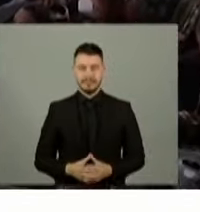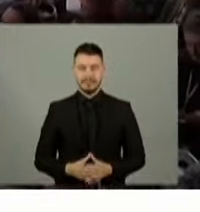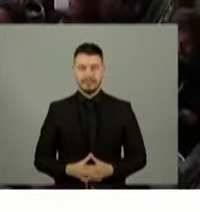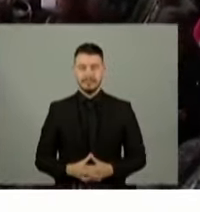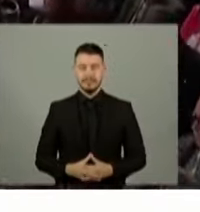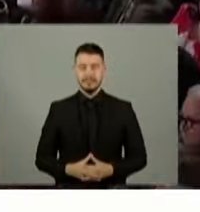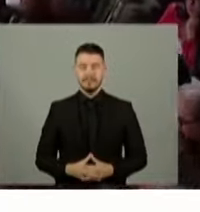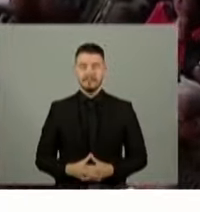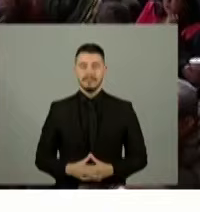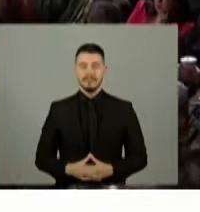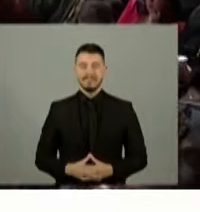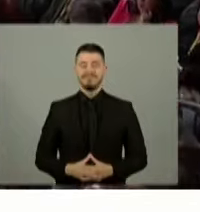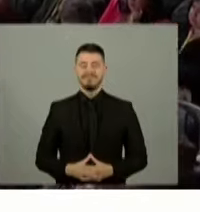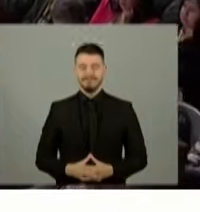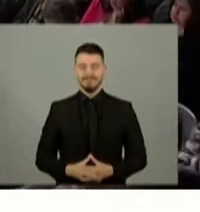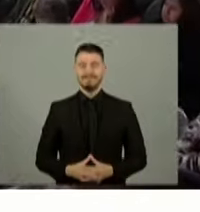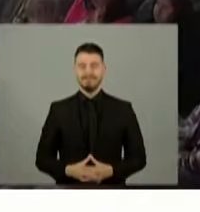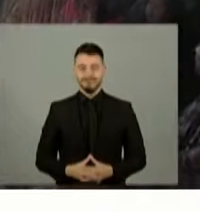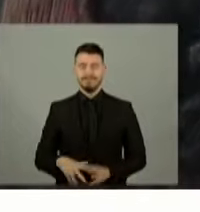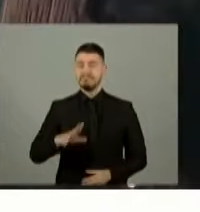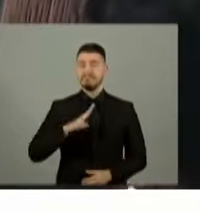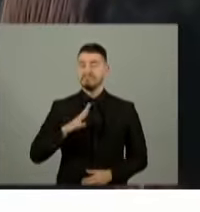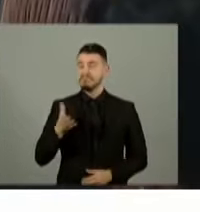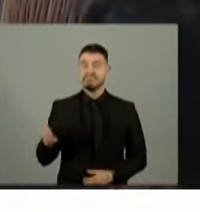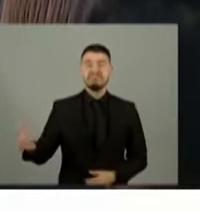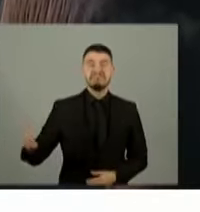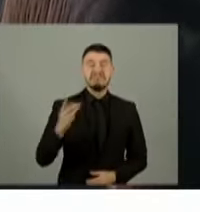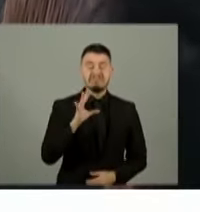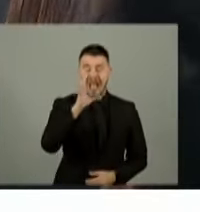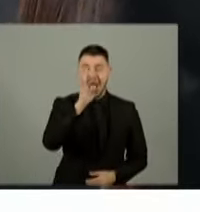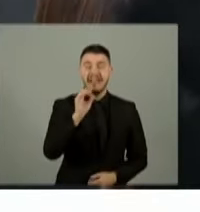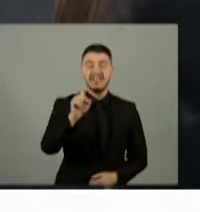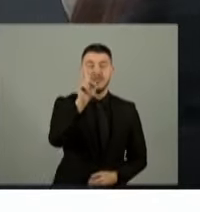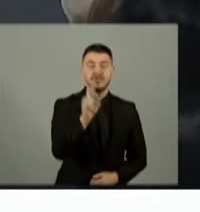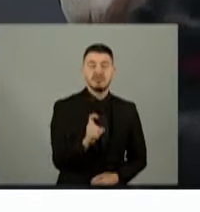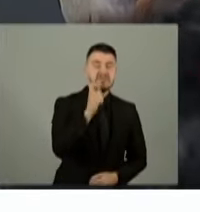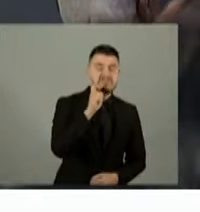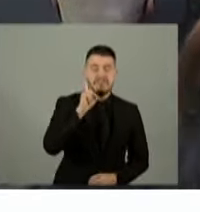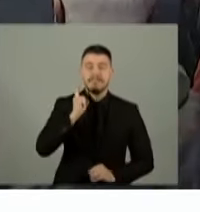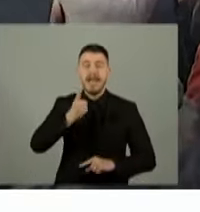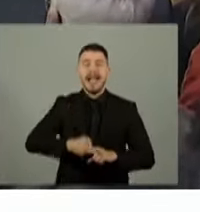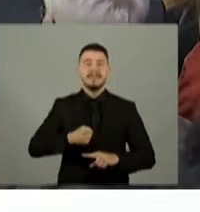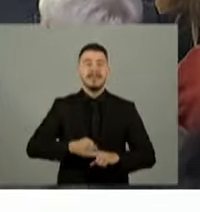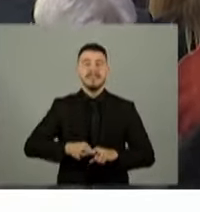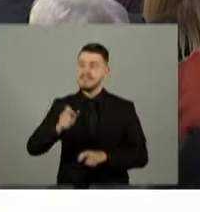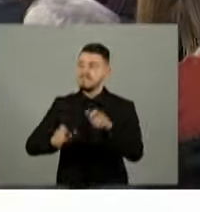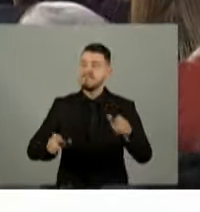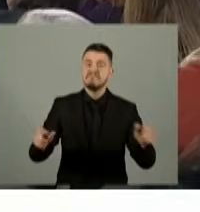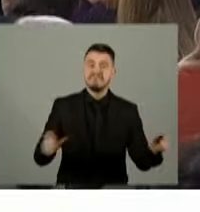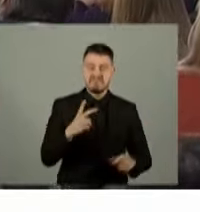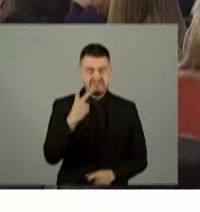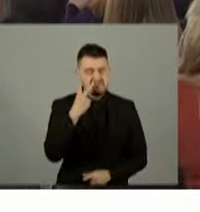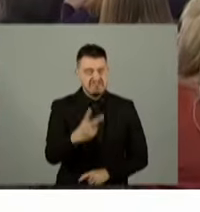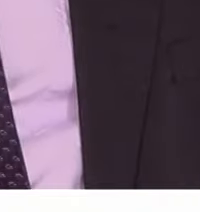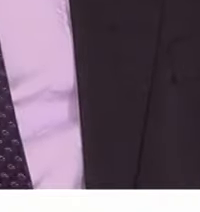του επιθυμητού από αυτόν, εν πάση περιπτώσει, να σταθεί απέναντι στον κύριο Στέφανο Κασελάκη. Έχω την εντύπωση, πέρα από